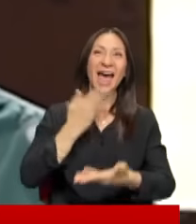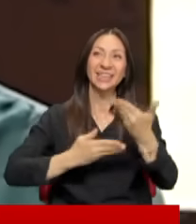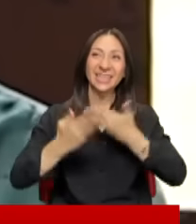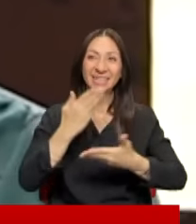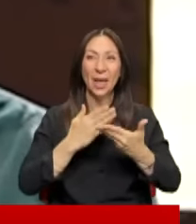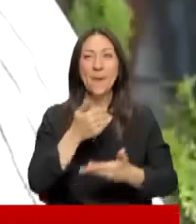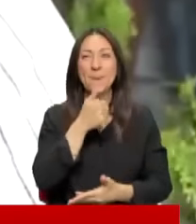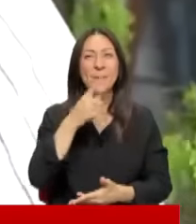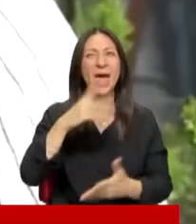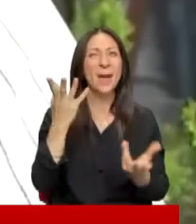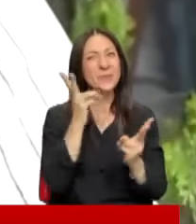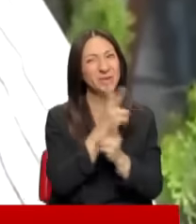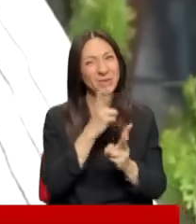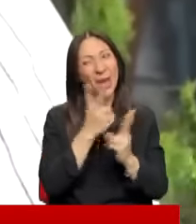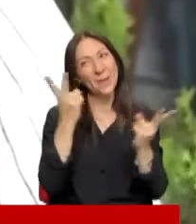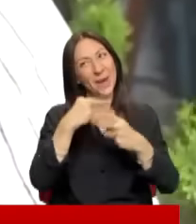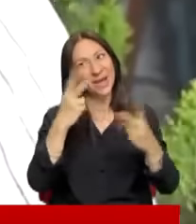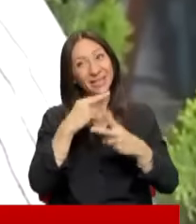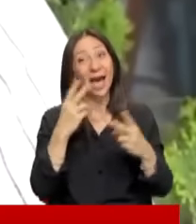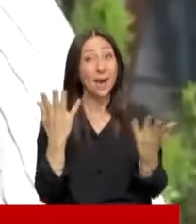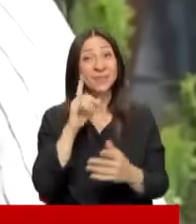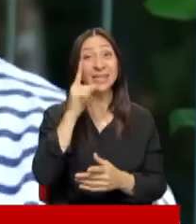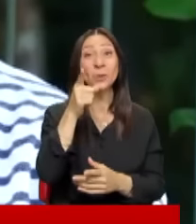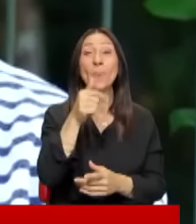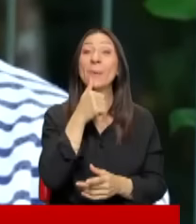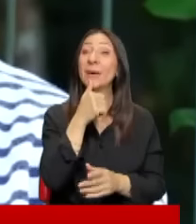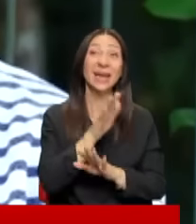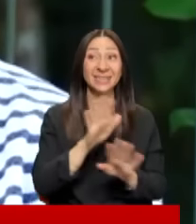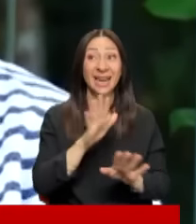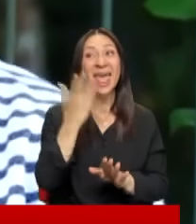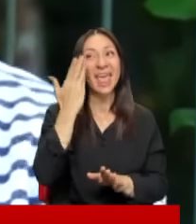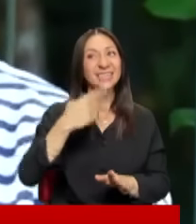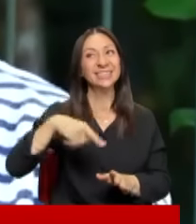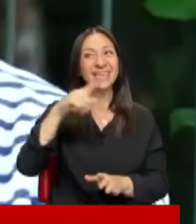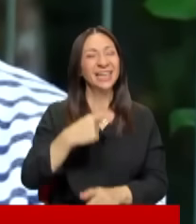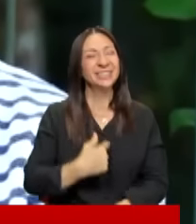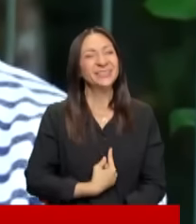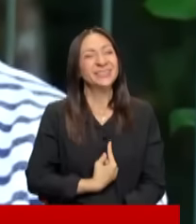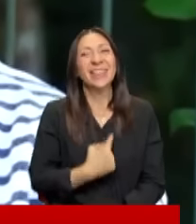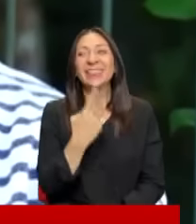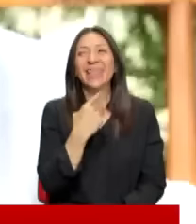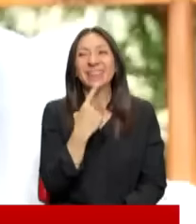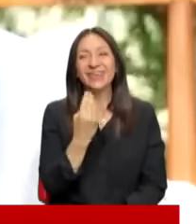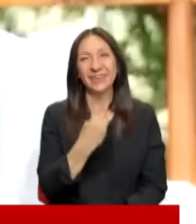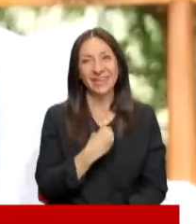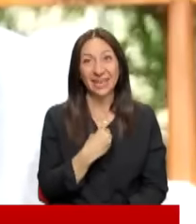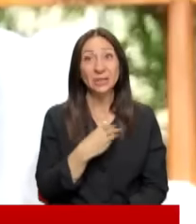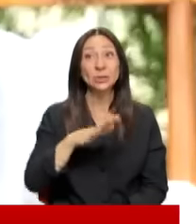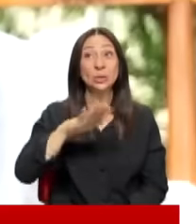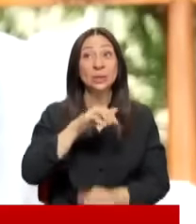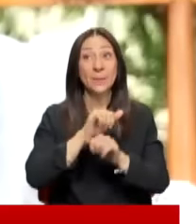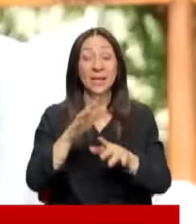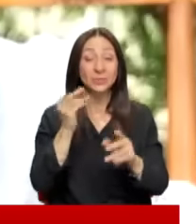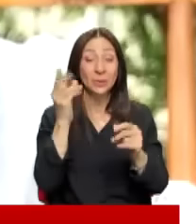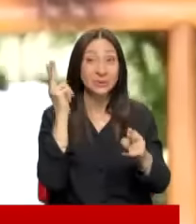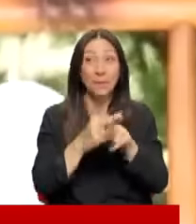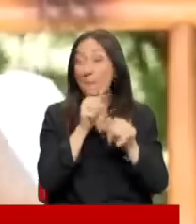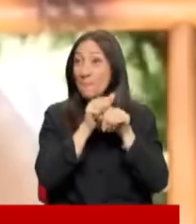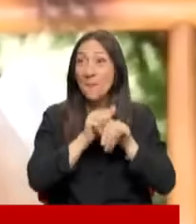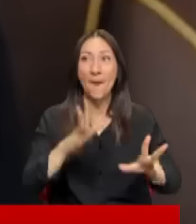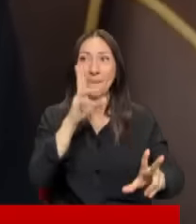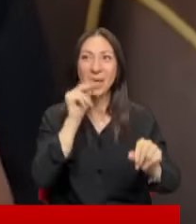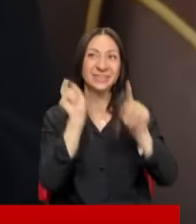anlattıklarıyla babalar hem güldü hem ağladı. Ama sadece o babalar değil, izleyenlerin de yüreğine dokundu o video. Sosyal medyada kısa sürede büyük